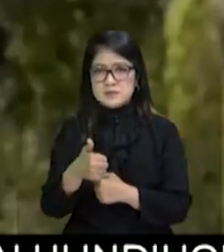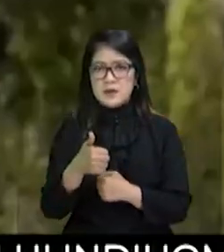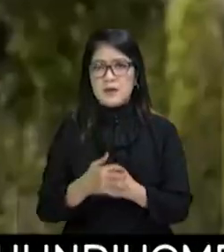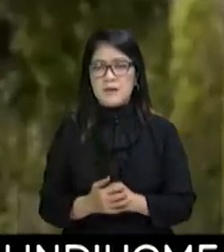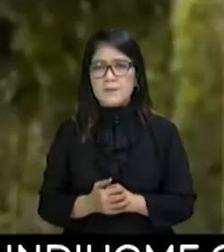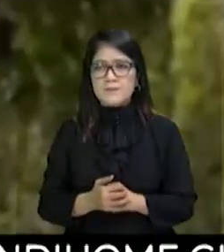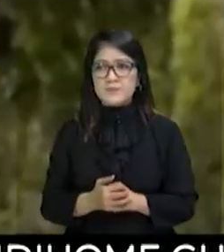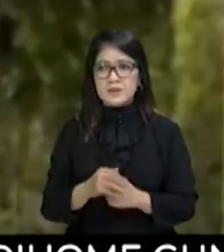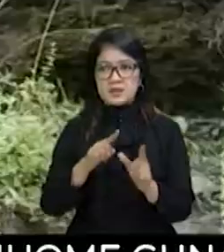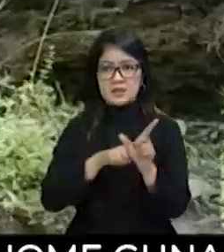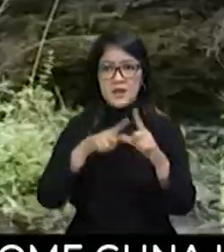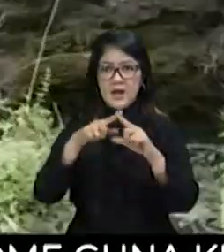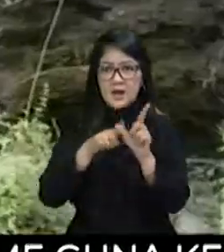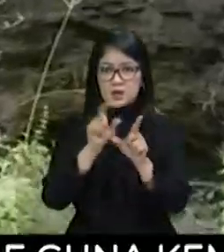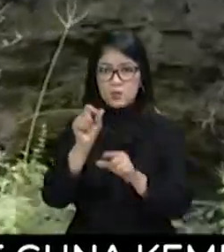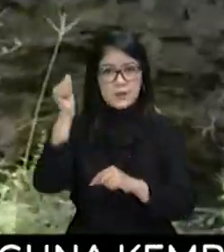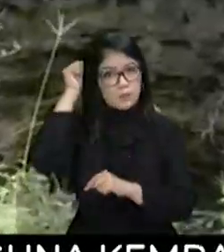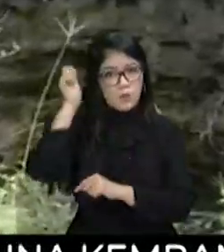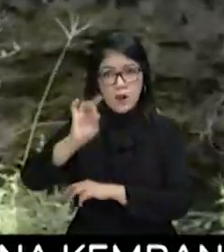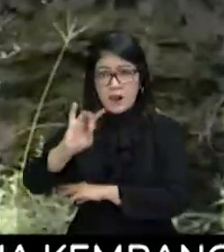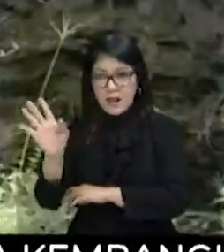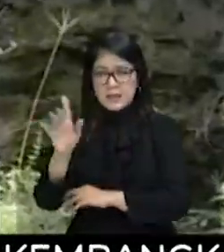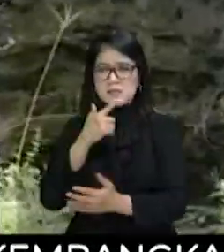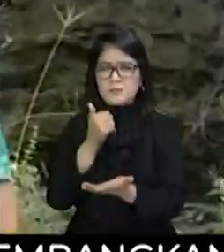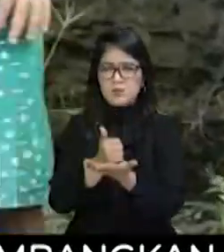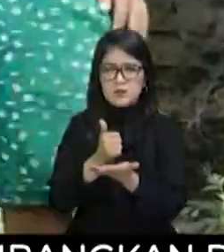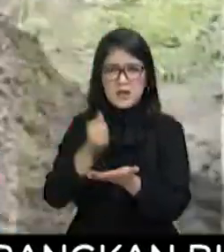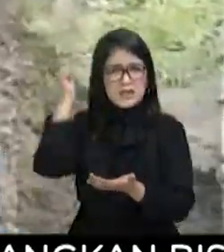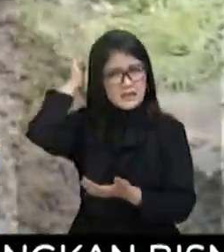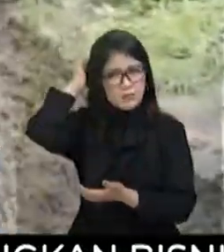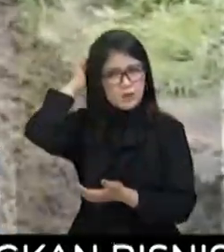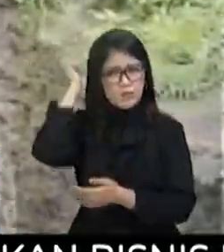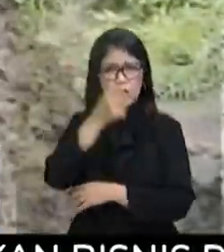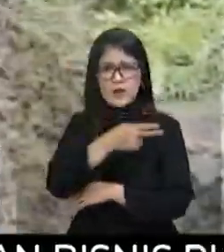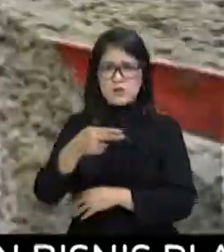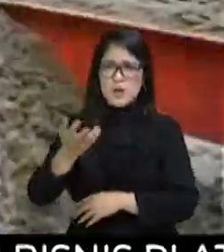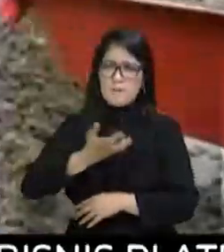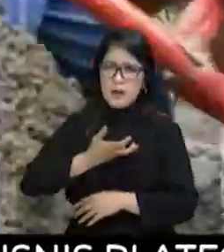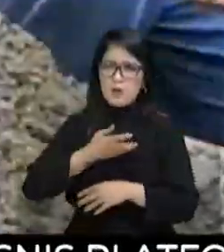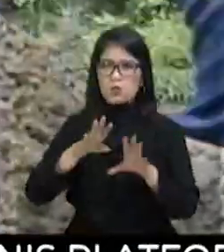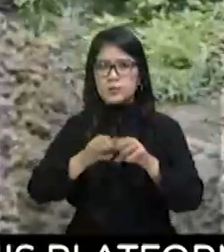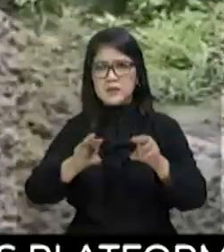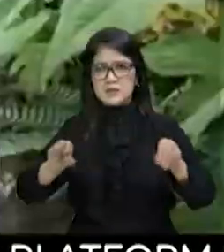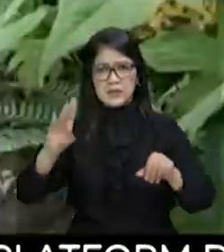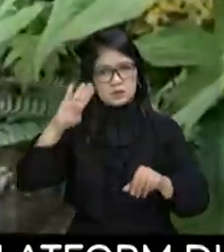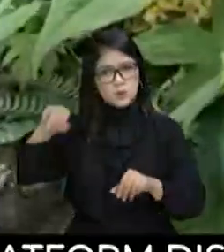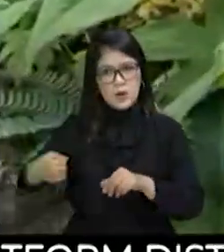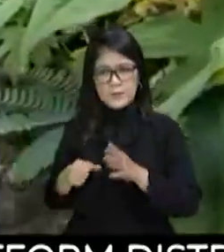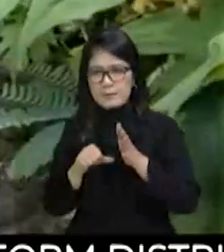Yayu dan ibu-ibu ini adalah sebagian dari para ibu di Indonesia yang rela bekerja membantu suami demi